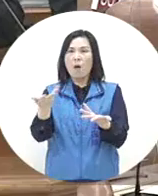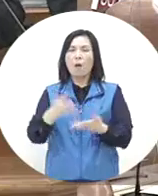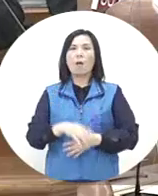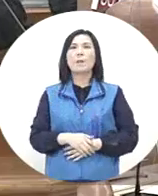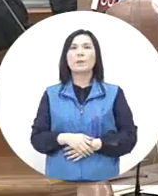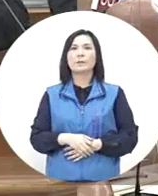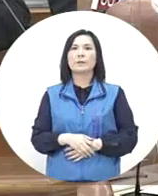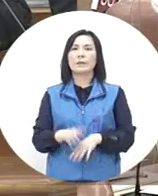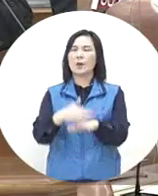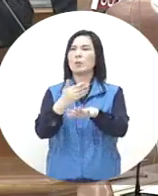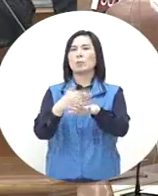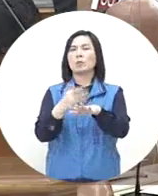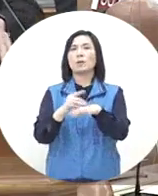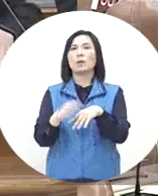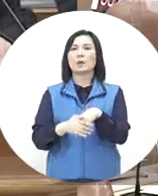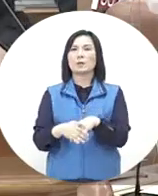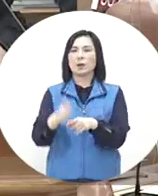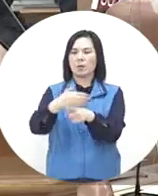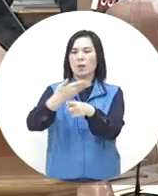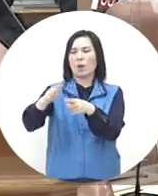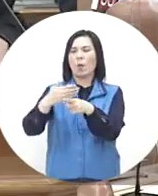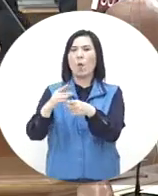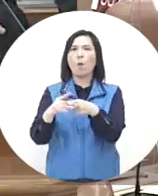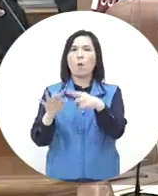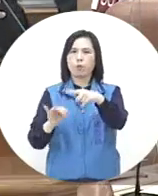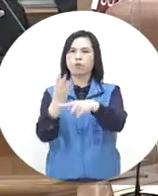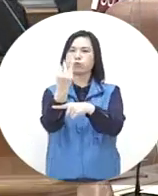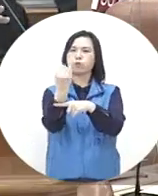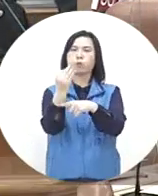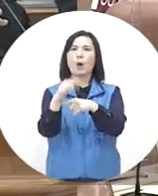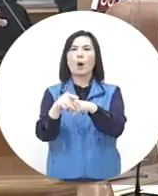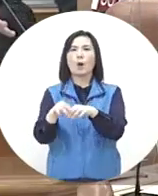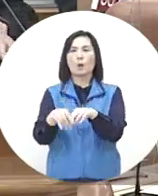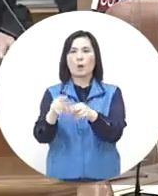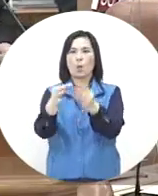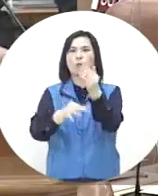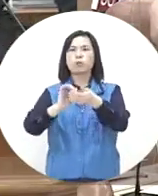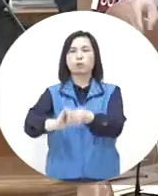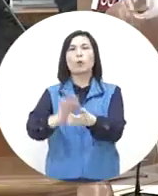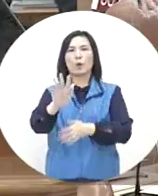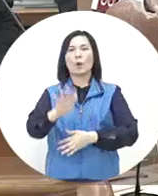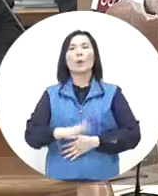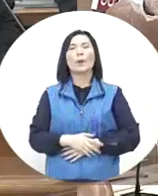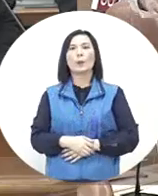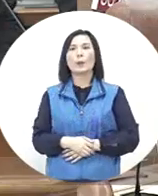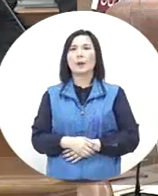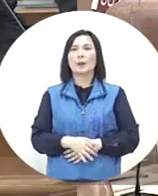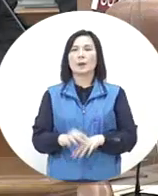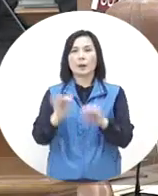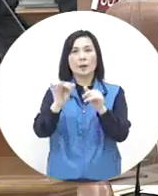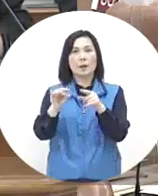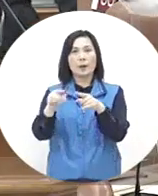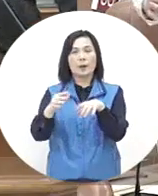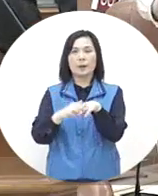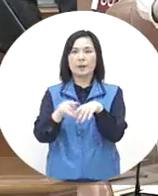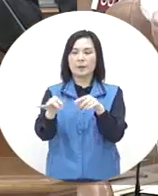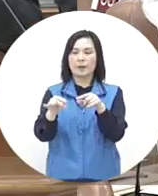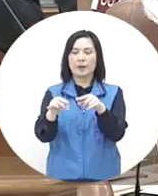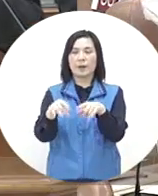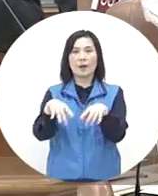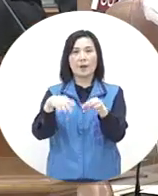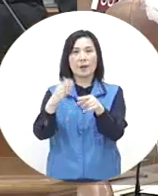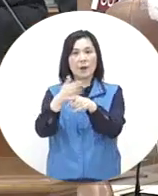例的分配方式来处理啊。 可是你这些相关的土地开发 的 来处理的 话，土地开发的比例分配有谈清楚